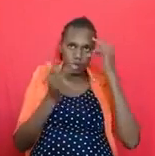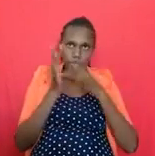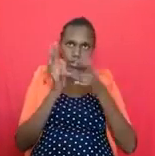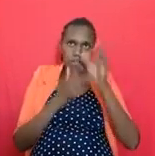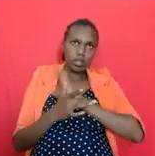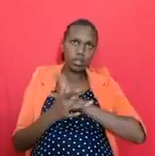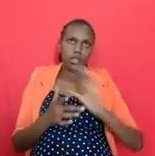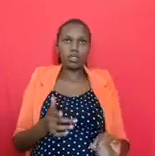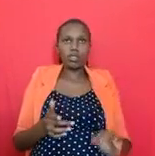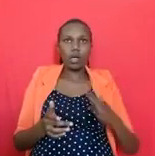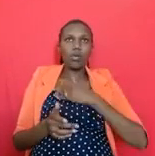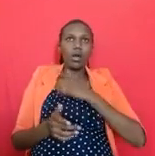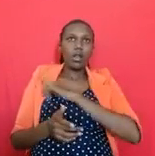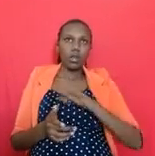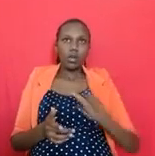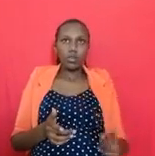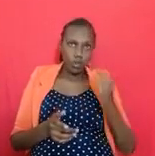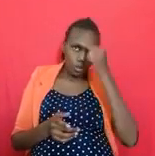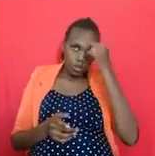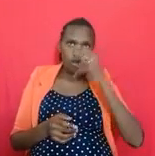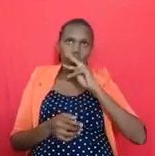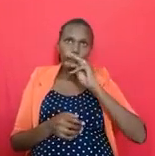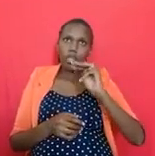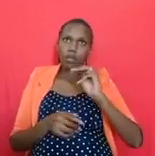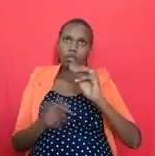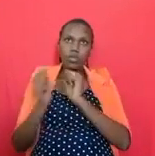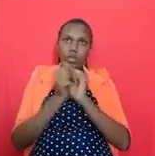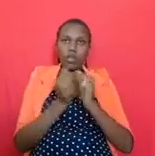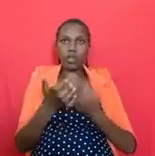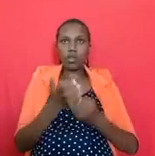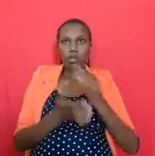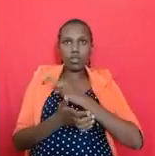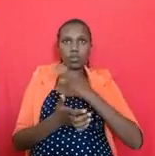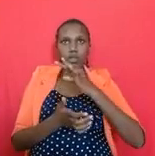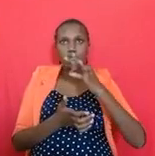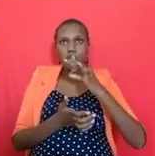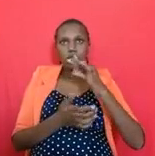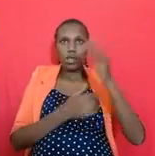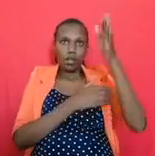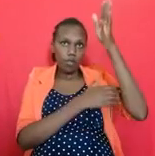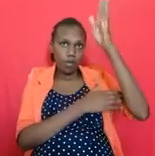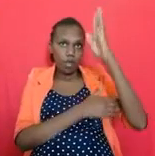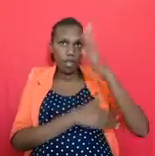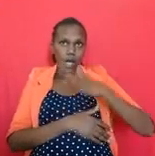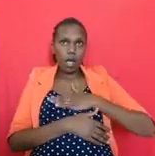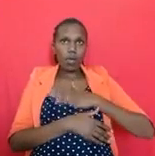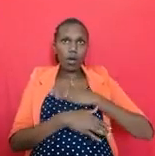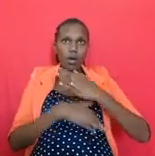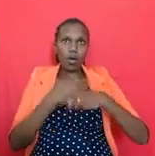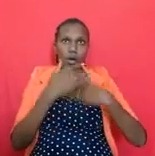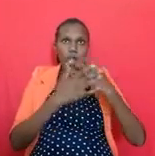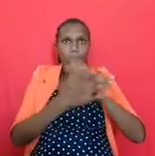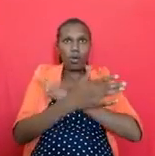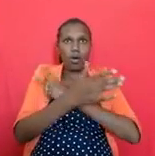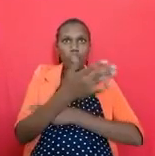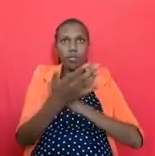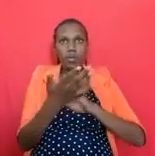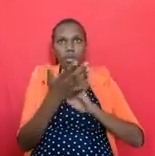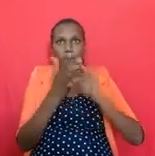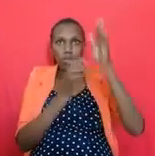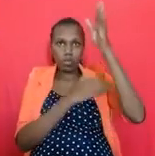Mwathani witu. Na tondu wake hamwe na Roho Mutheru. We ithe witu mwene hinya wothe